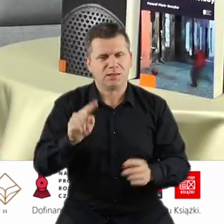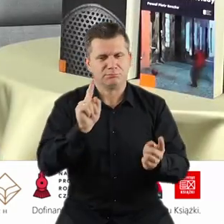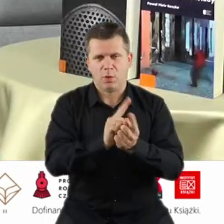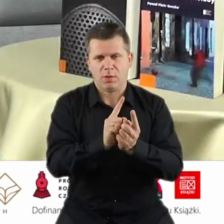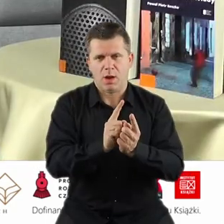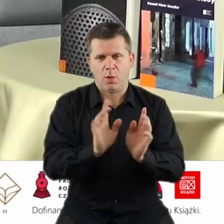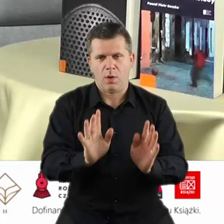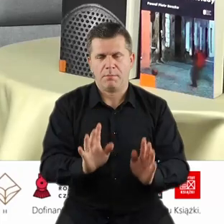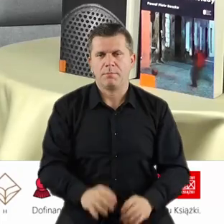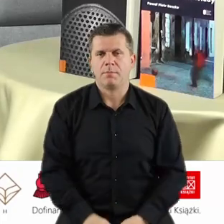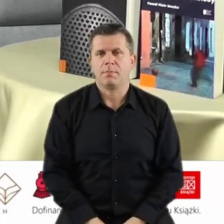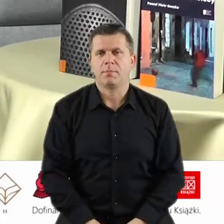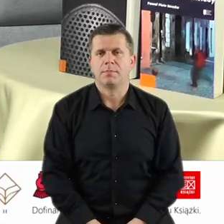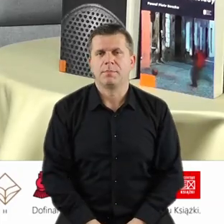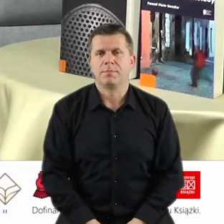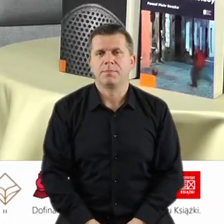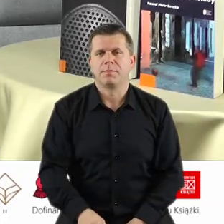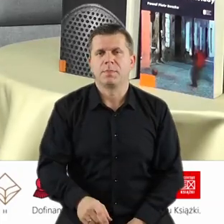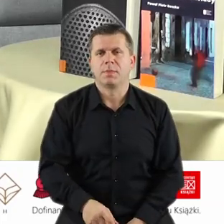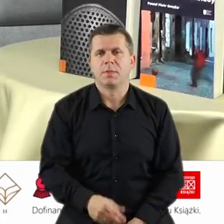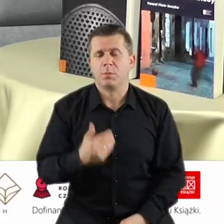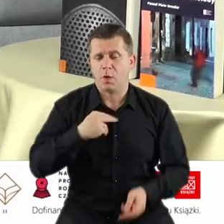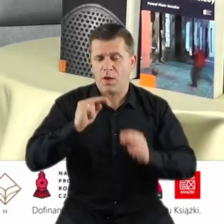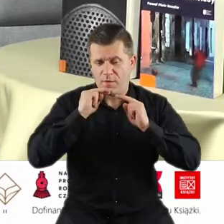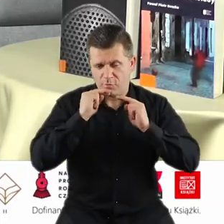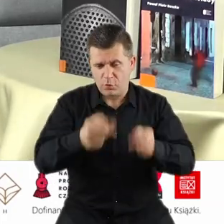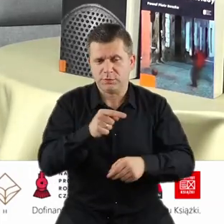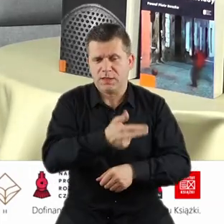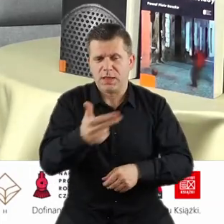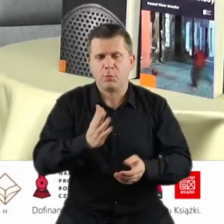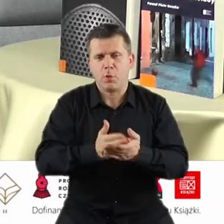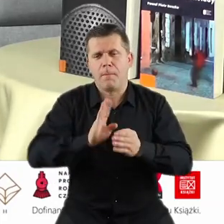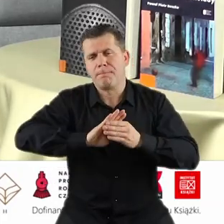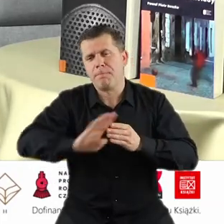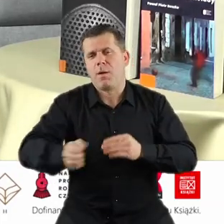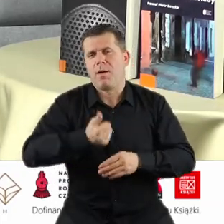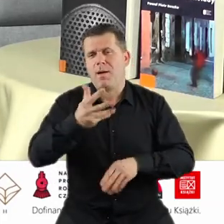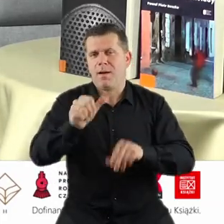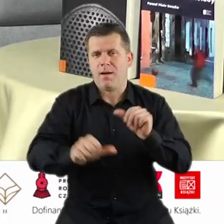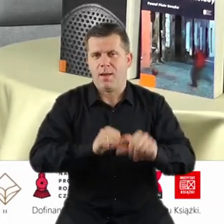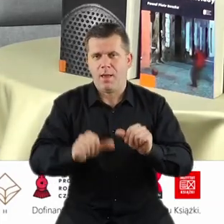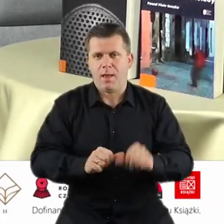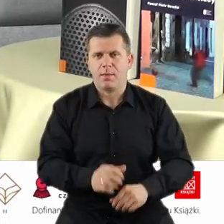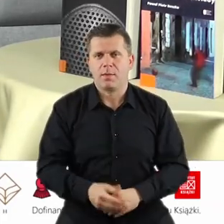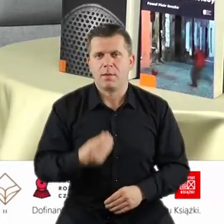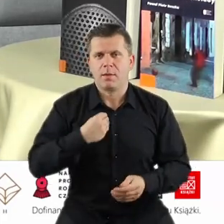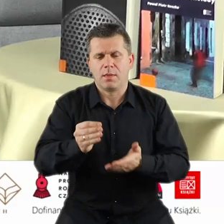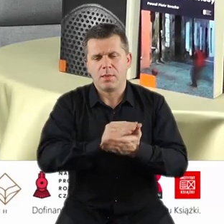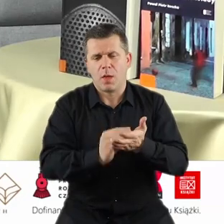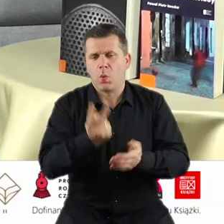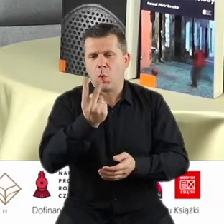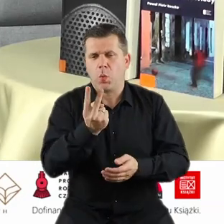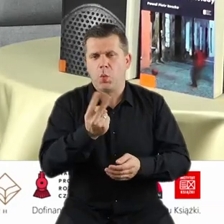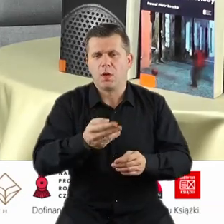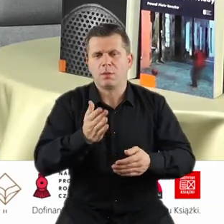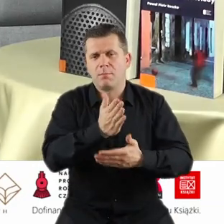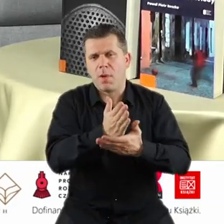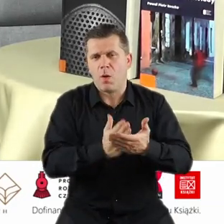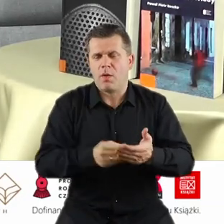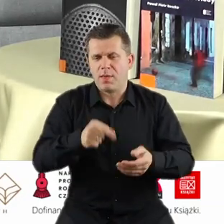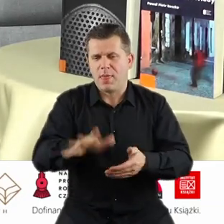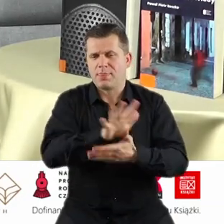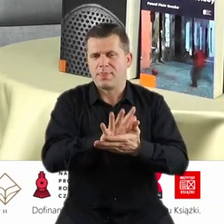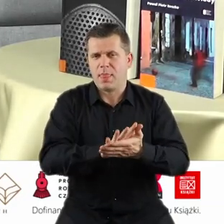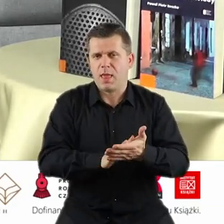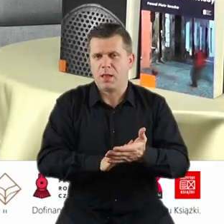spotkałem. Natomiast wróciłem do tego tematu po kilku latach. Jesienią ubiegłego roku napisałem jakby drugą część tego